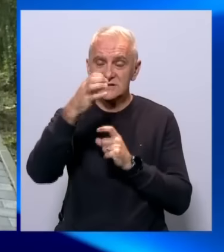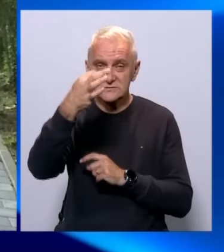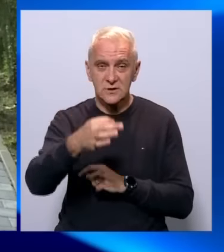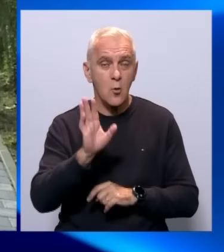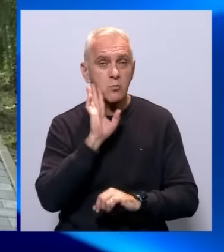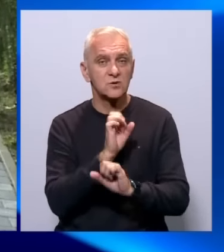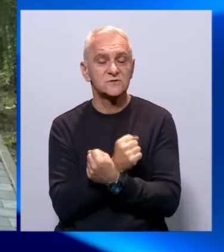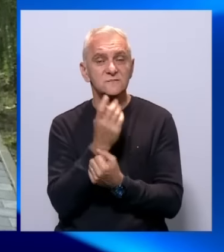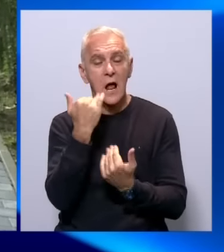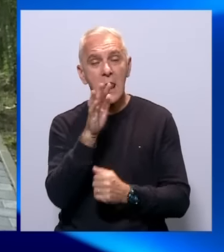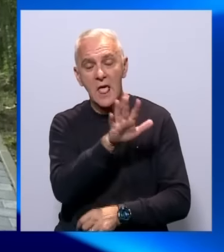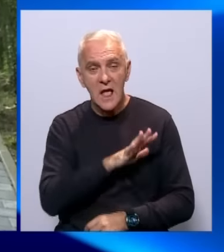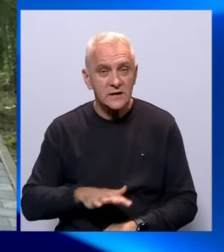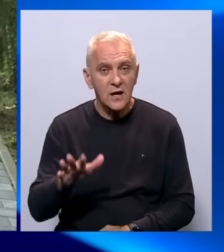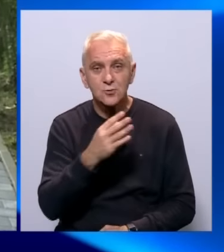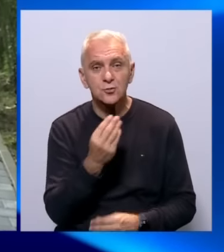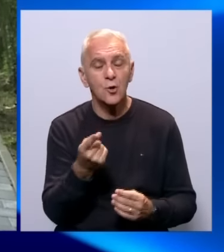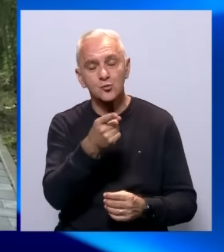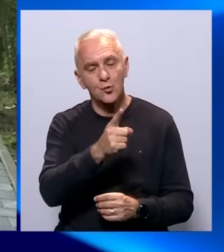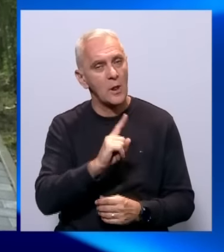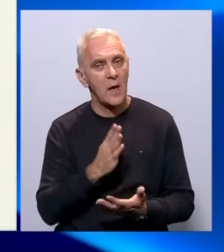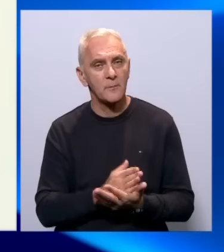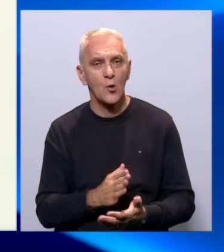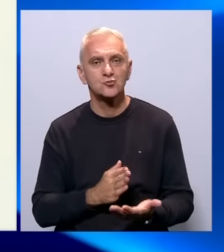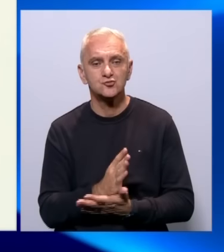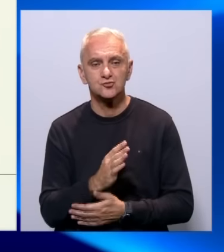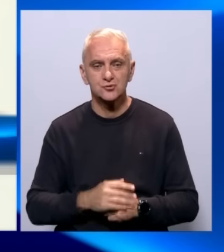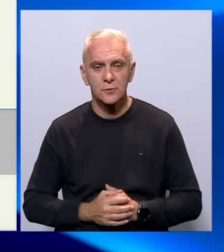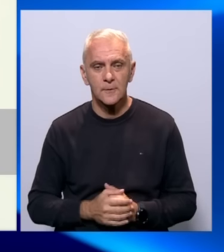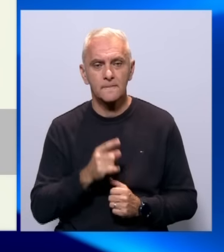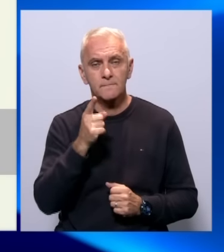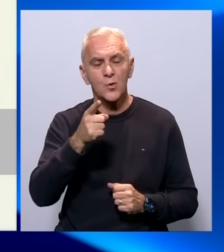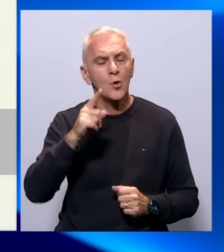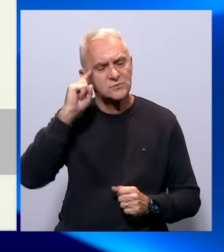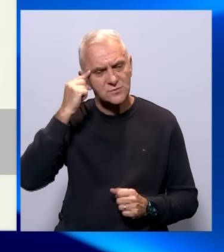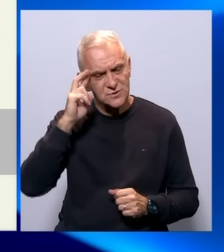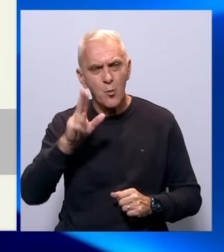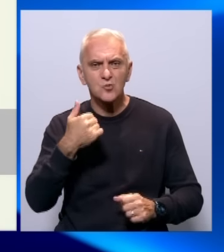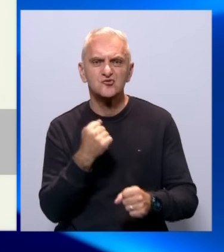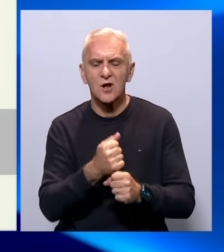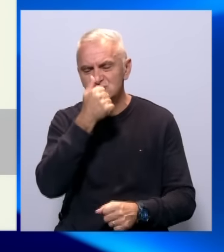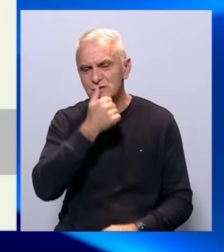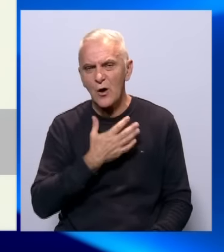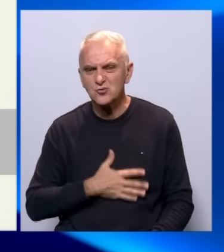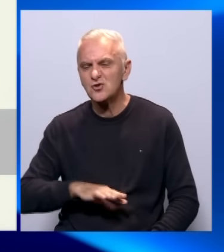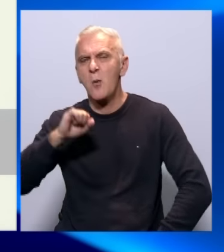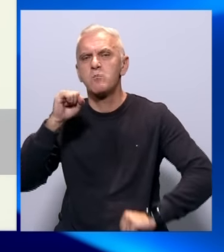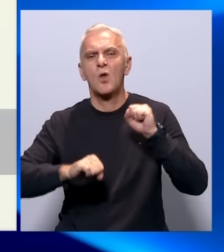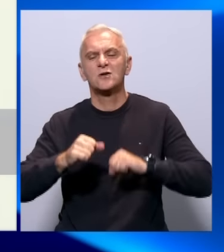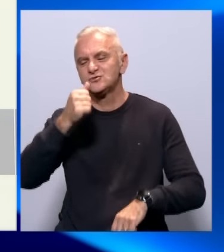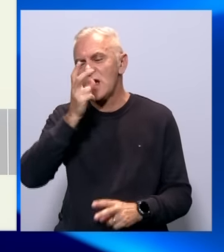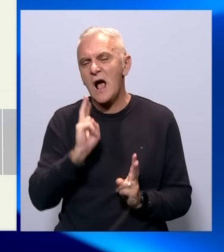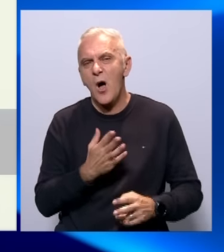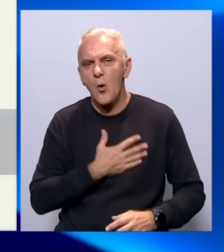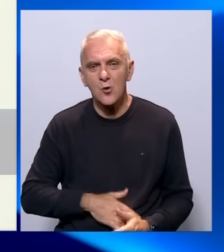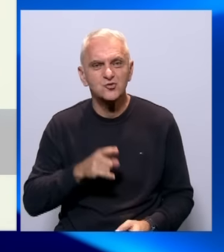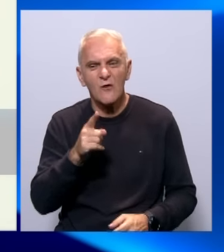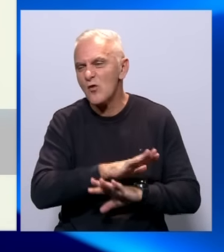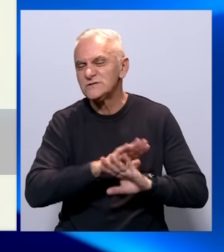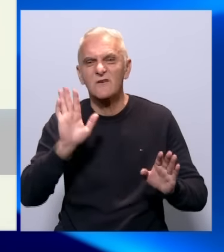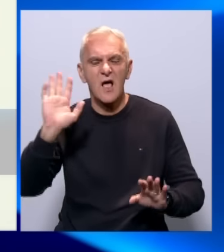BiH, ali i regionu, što dugo nije bio slučaj. Oni su mislili da mogu raditi šta hoće, da mogu se ponašati kako hoće, da je ovo njihovo